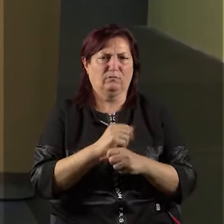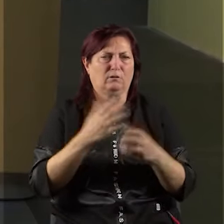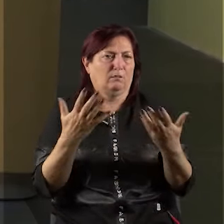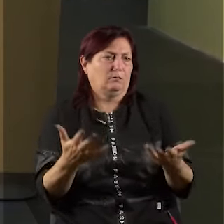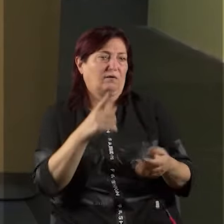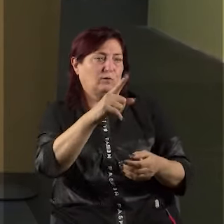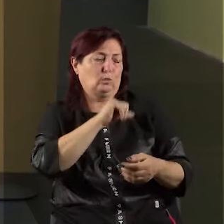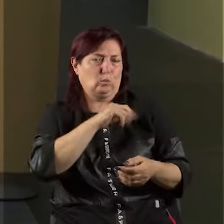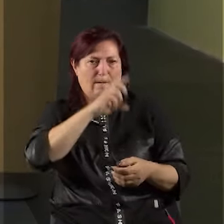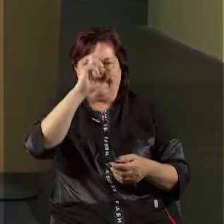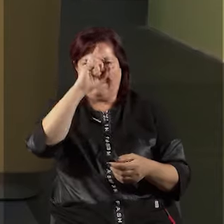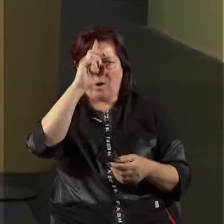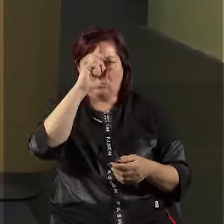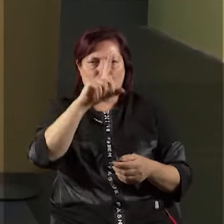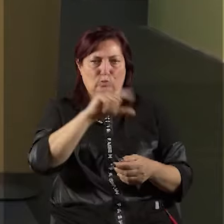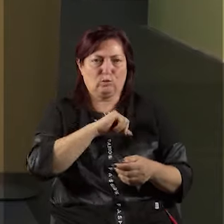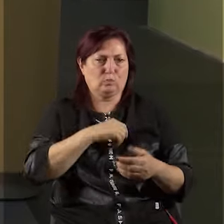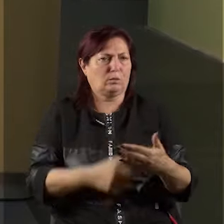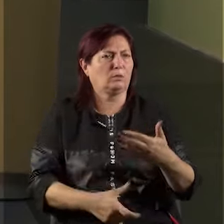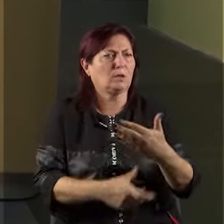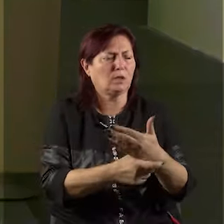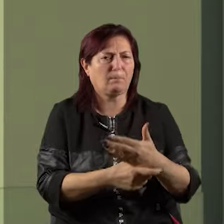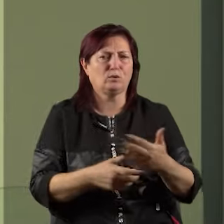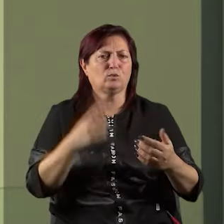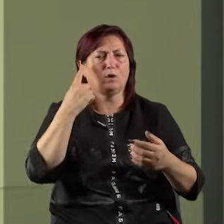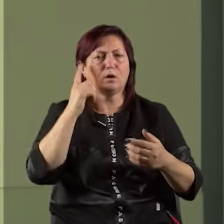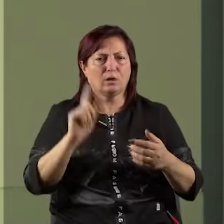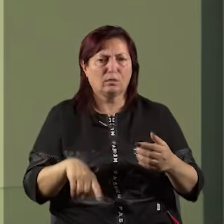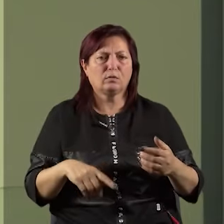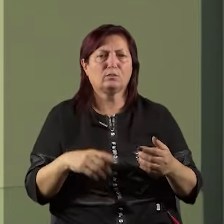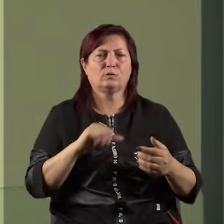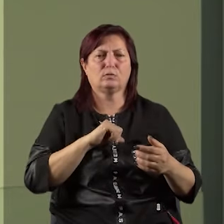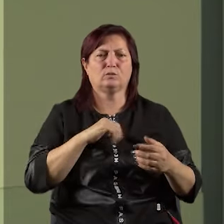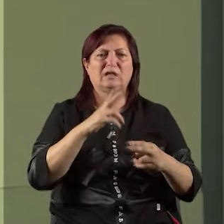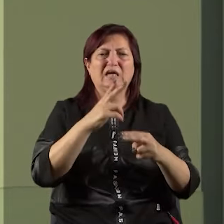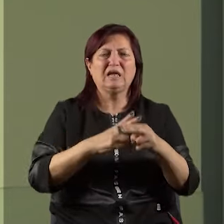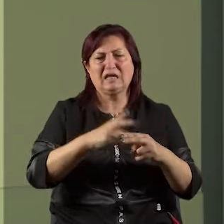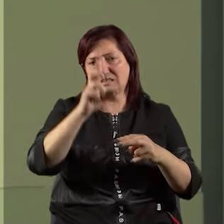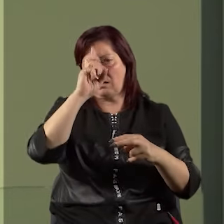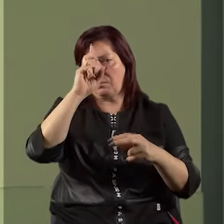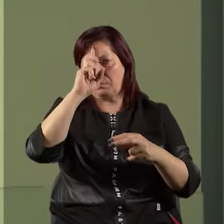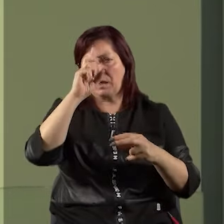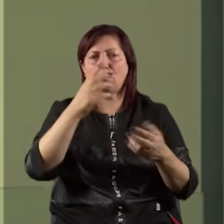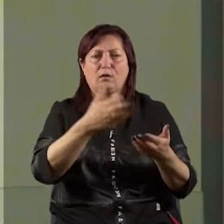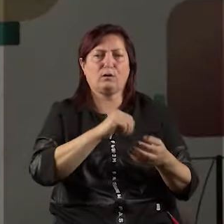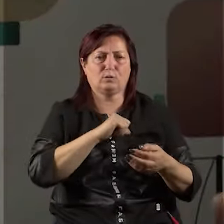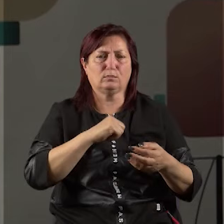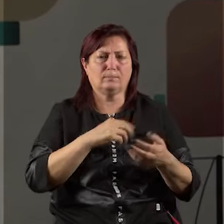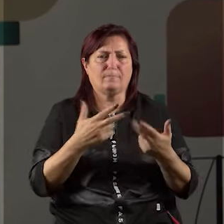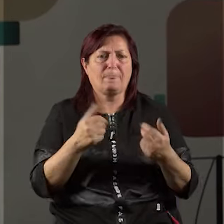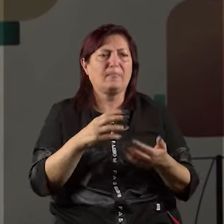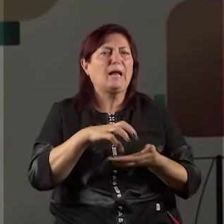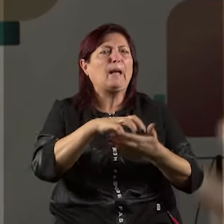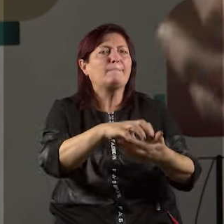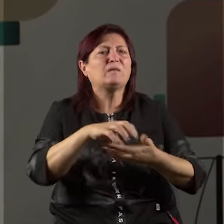պետությունը, պետությունն ինքն է նպաստում, գլիք կան դրսերում, ես գիտեմ, կիսամասնավոր, կիսապետական գրական հիմնադրամներ։ Այո, հիմնադրամներ